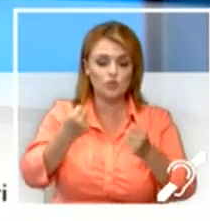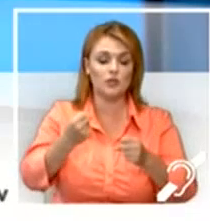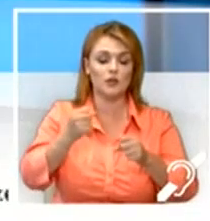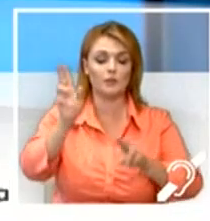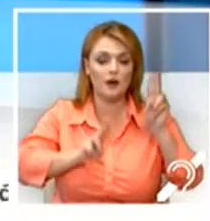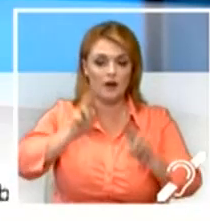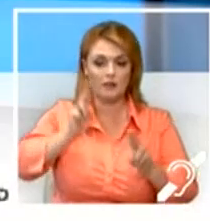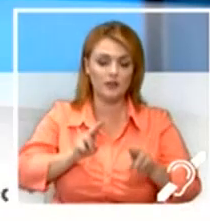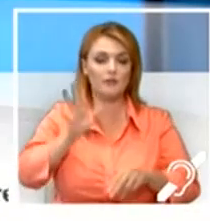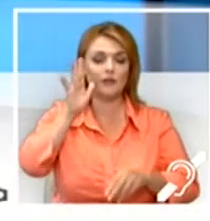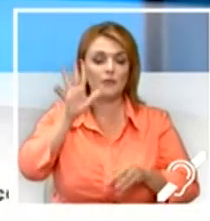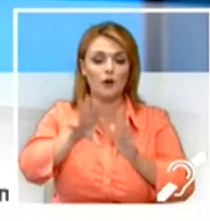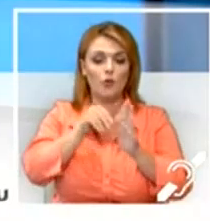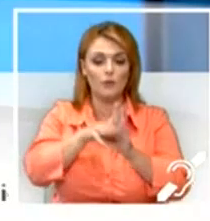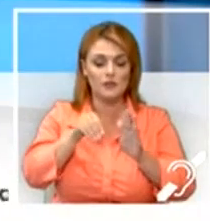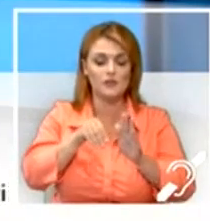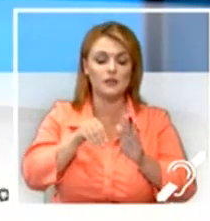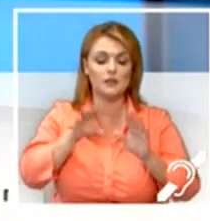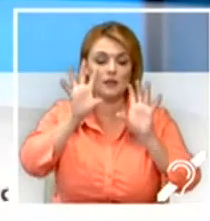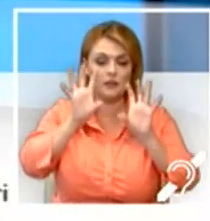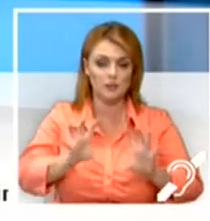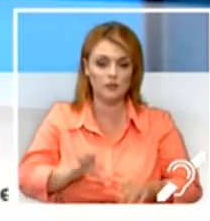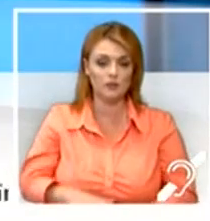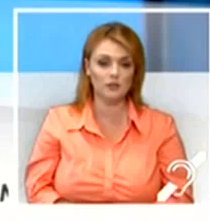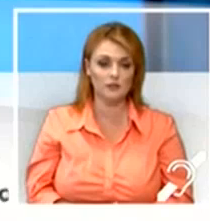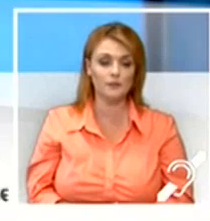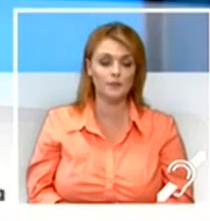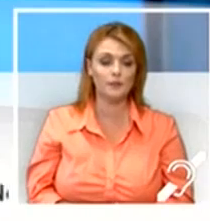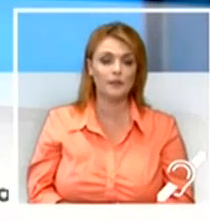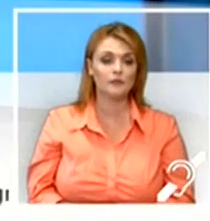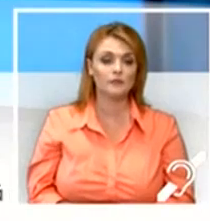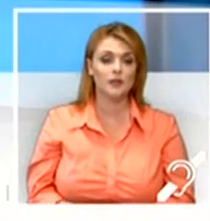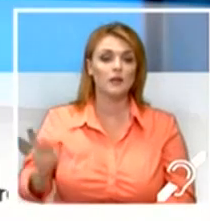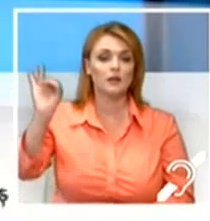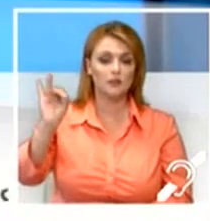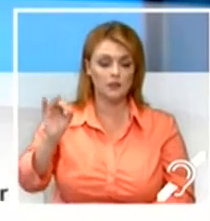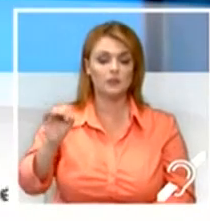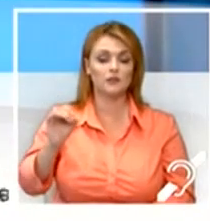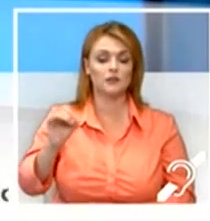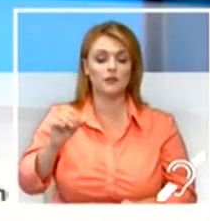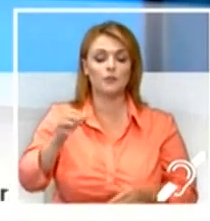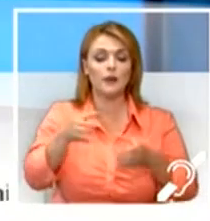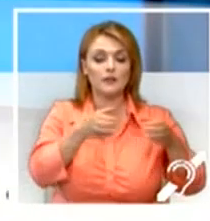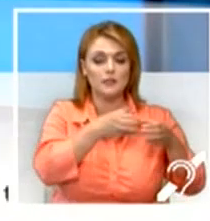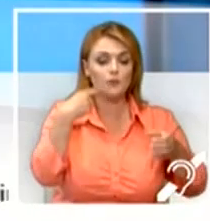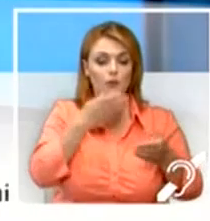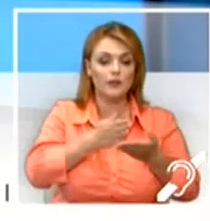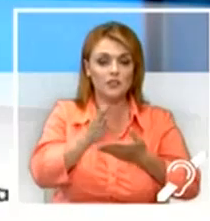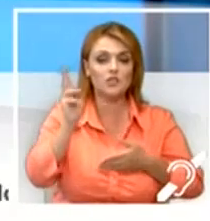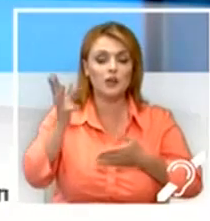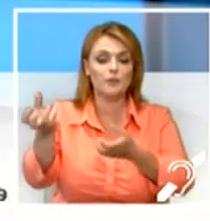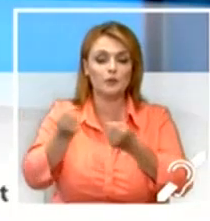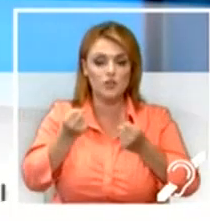5 formațiuni, între care și partidul de la guvernare, au fost obligate să transfere statului donațiile de la persoanele juridice certate cu